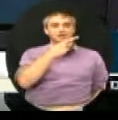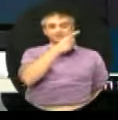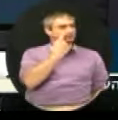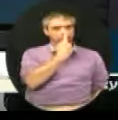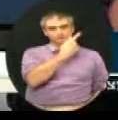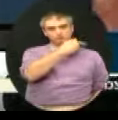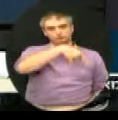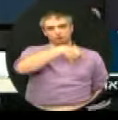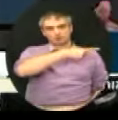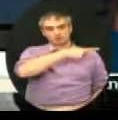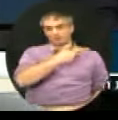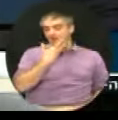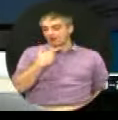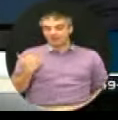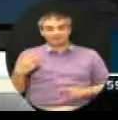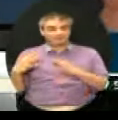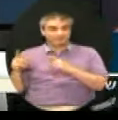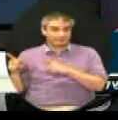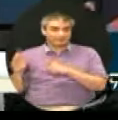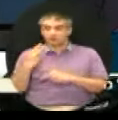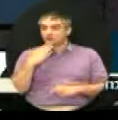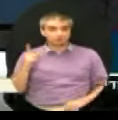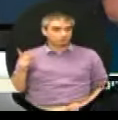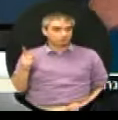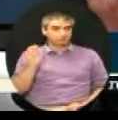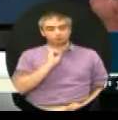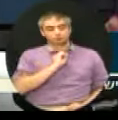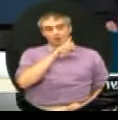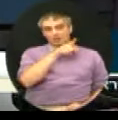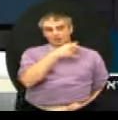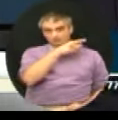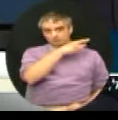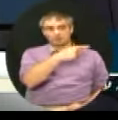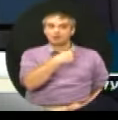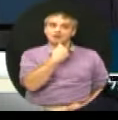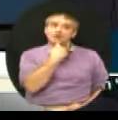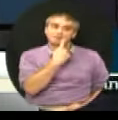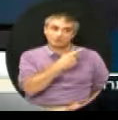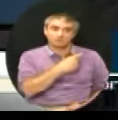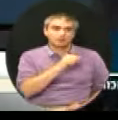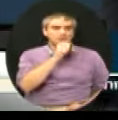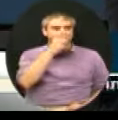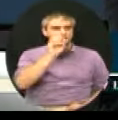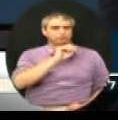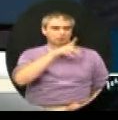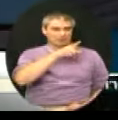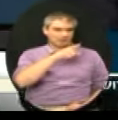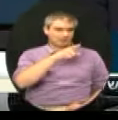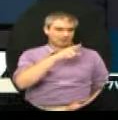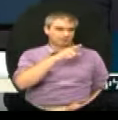זונה. הרב הספרדי של ירושלים שולח אל זוהרה ואומר, קודם כל הוא שולח